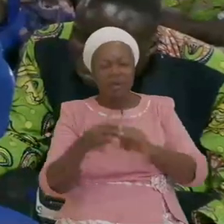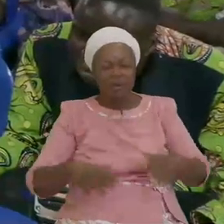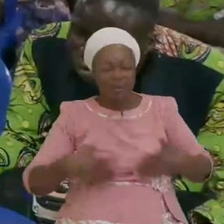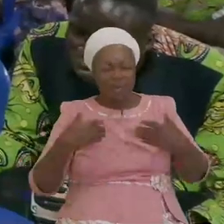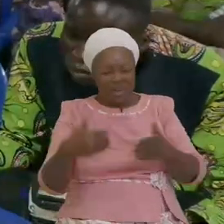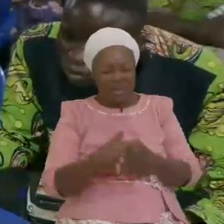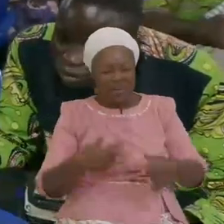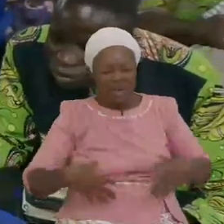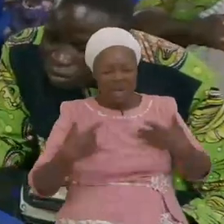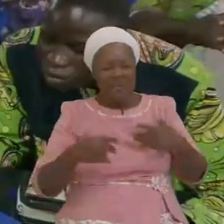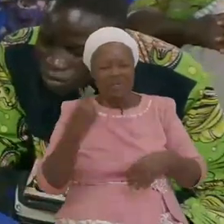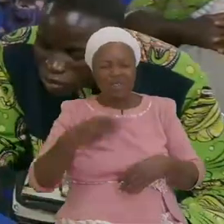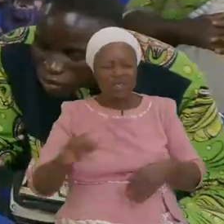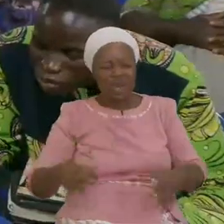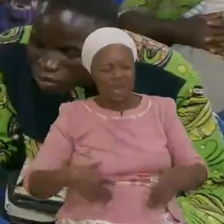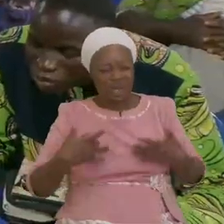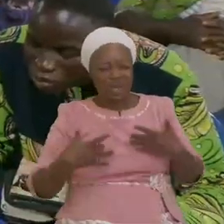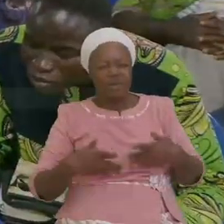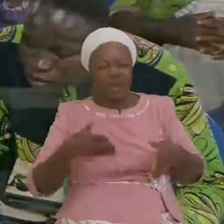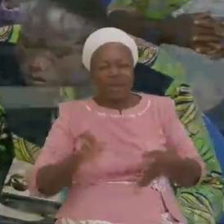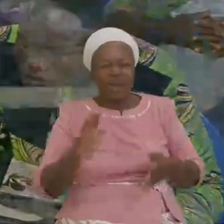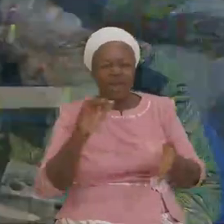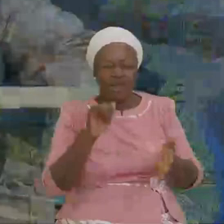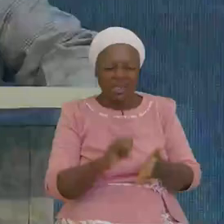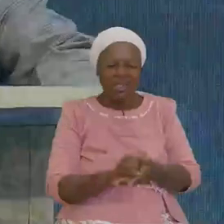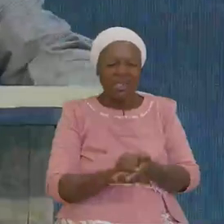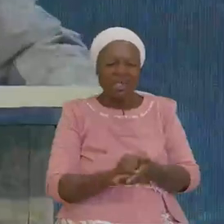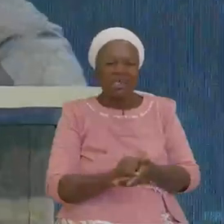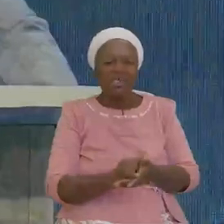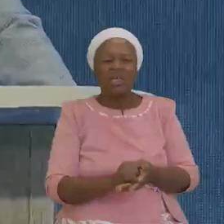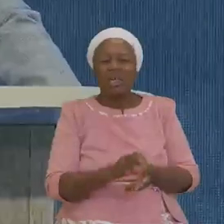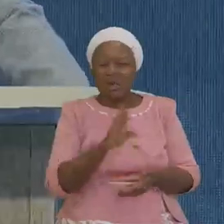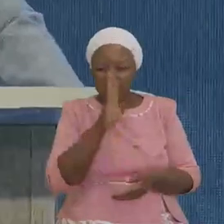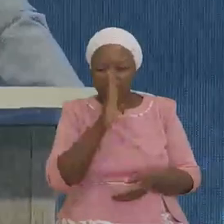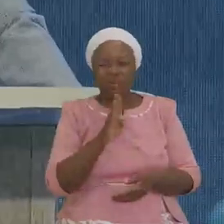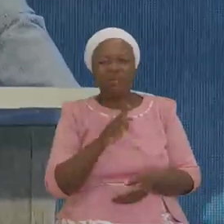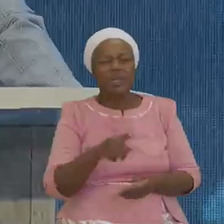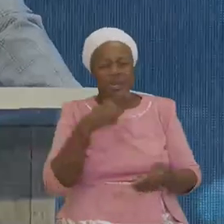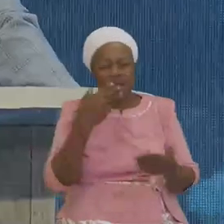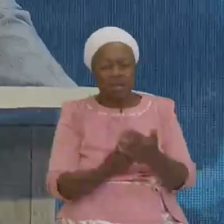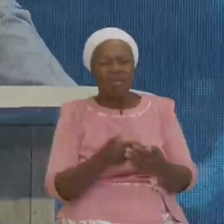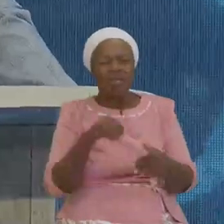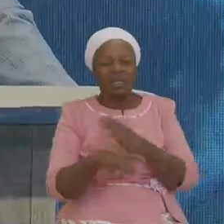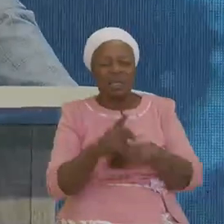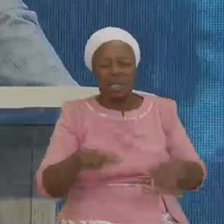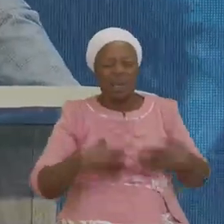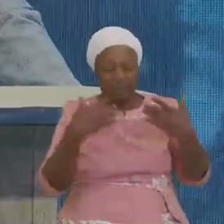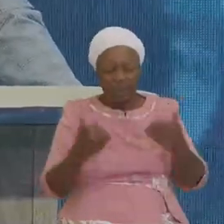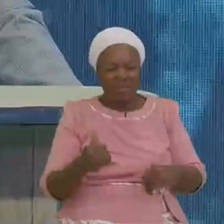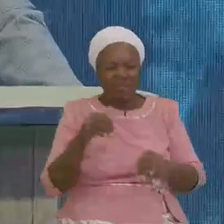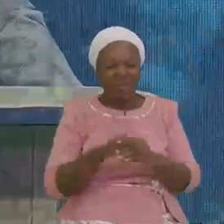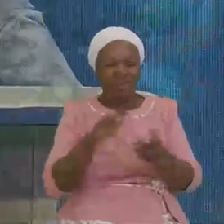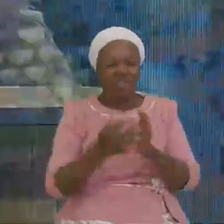Qu'il y ait la transformation de vie, la nouvelle vie, la vie éternelle, que cela